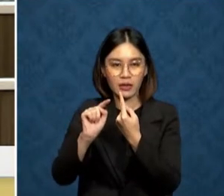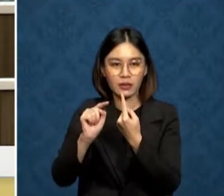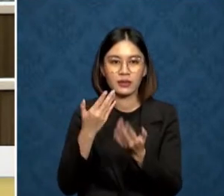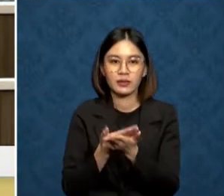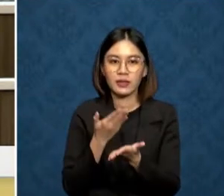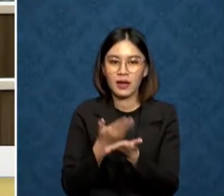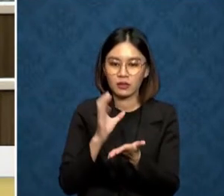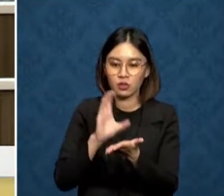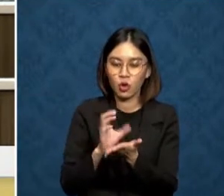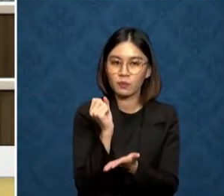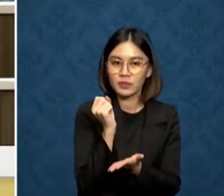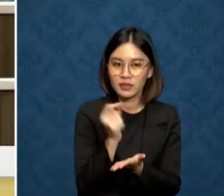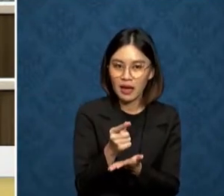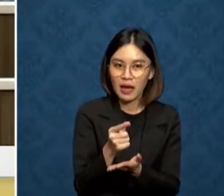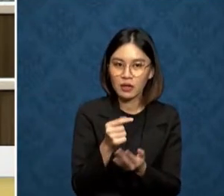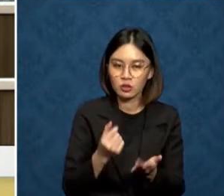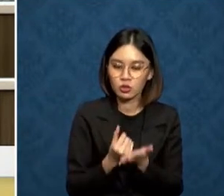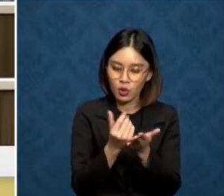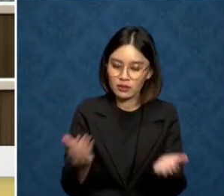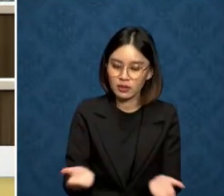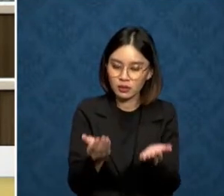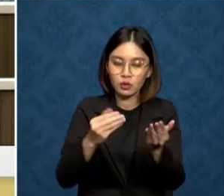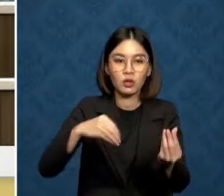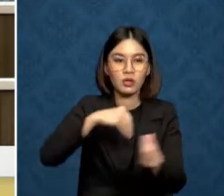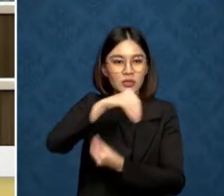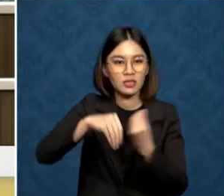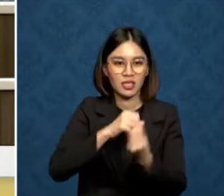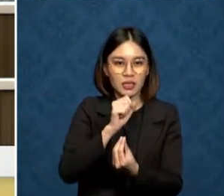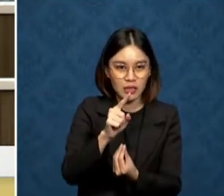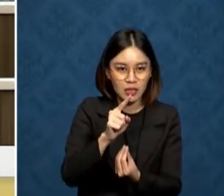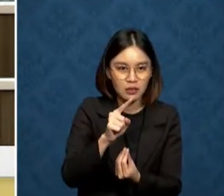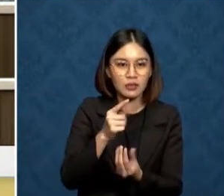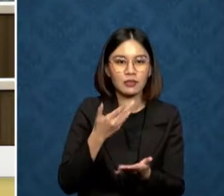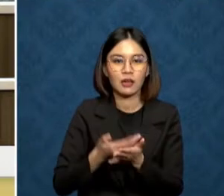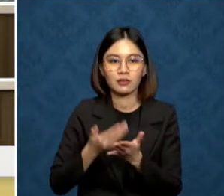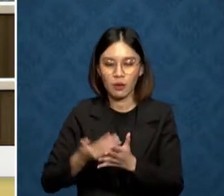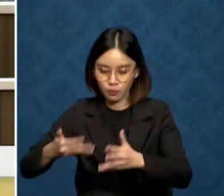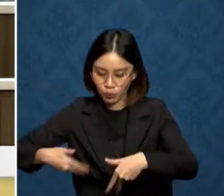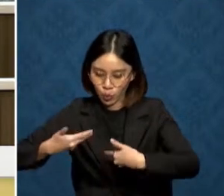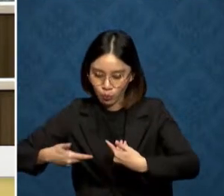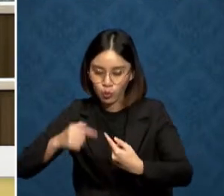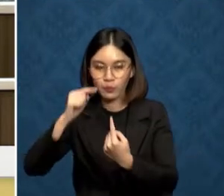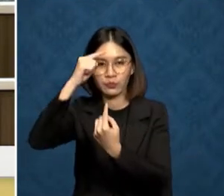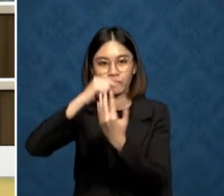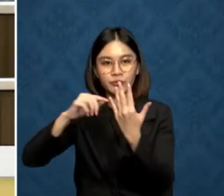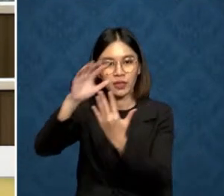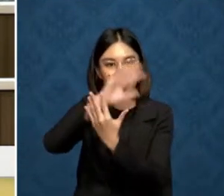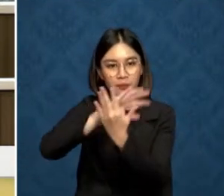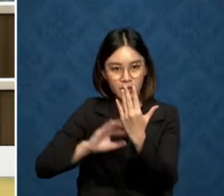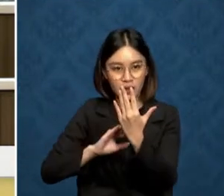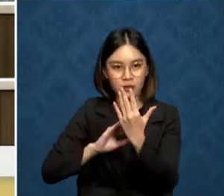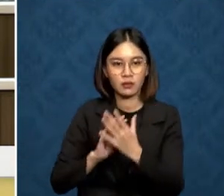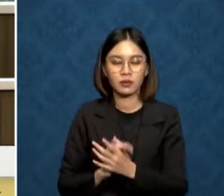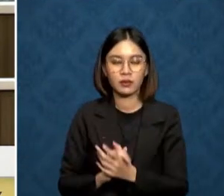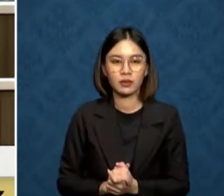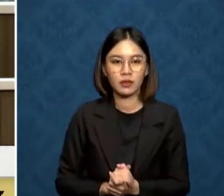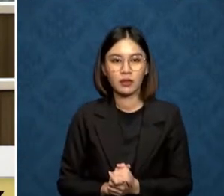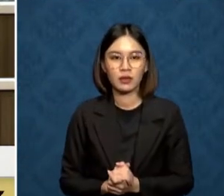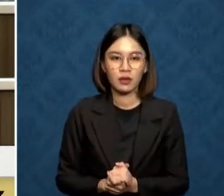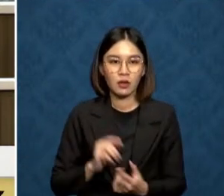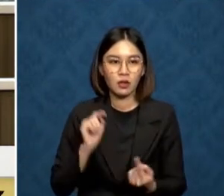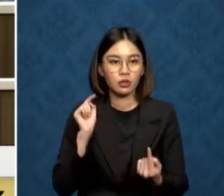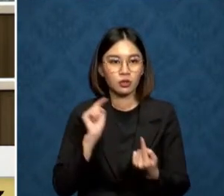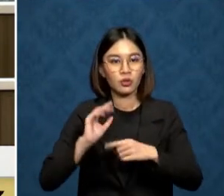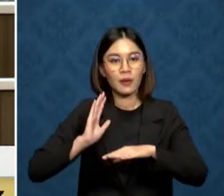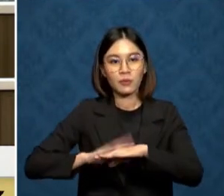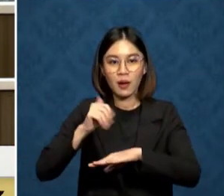ใช้งบประมาณประเทศเป็ส่วacciónจิฟัติจ และรายได้ของประเทศ rasaย์เพื่อเพมประสิ